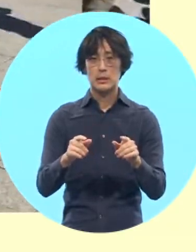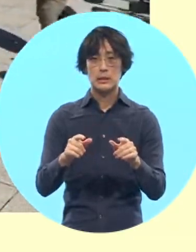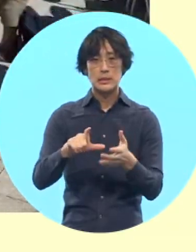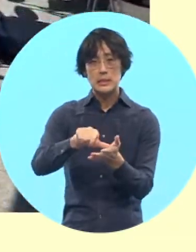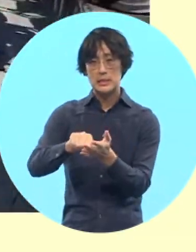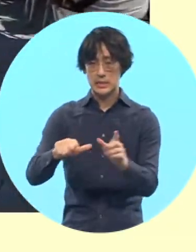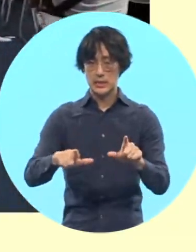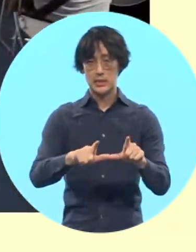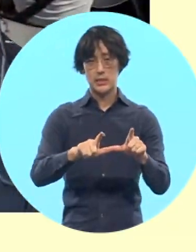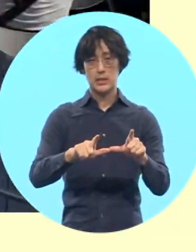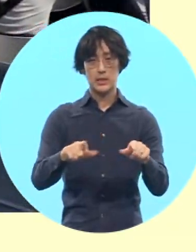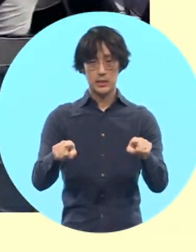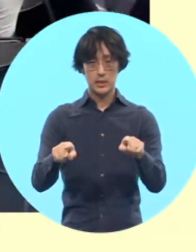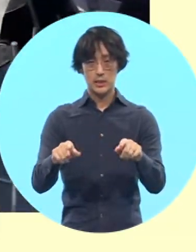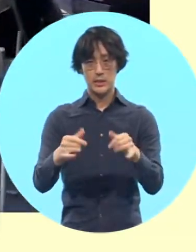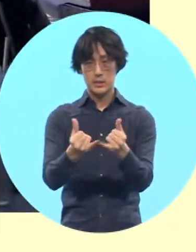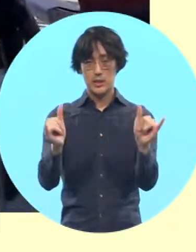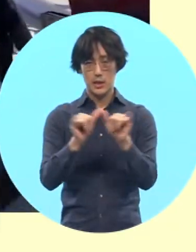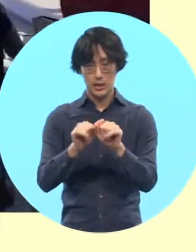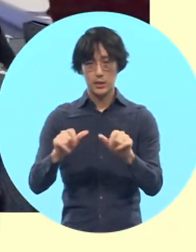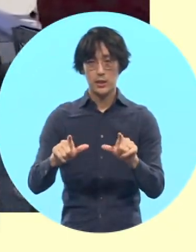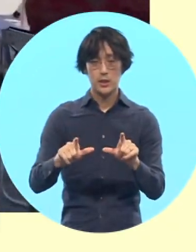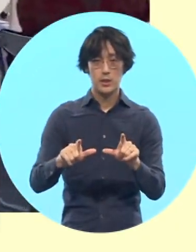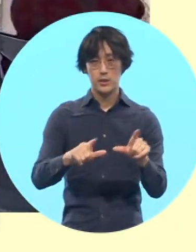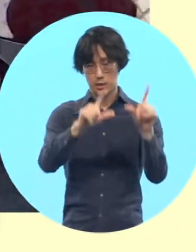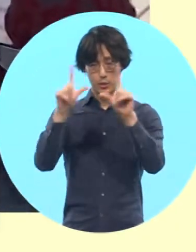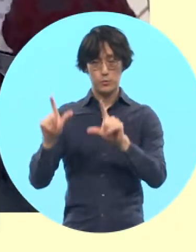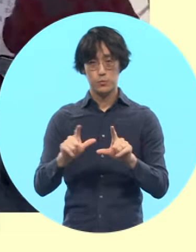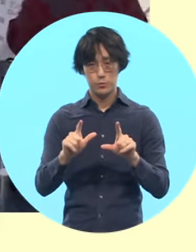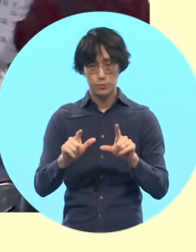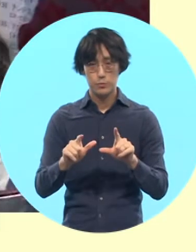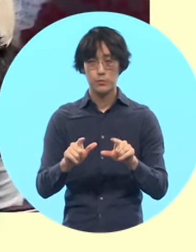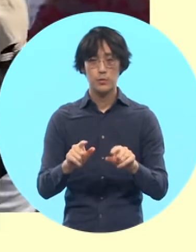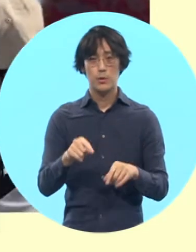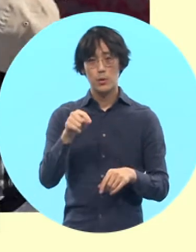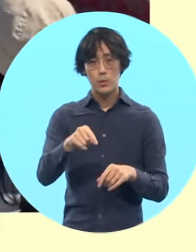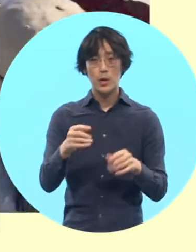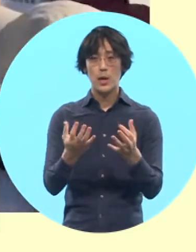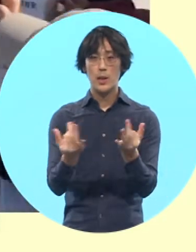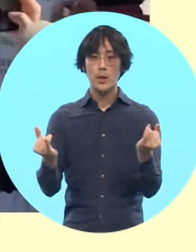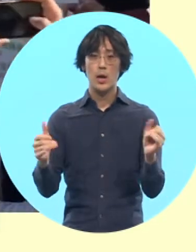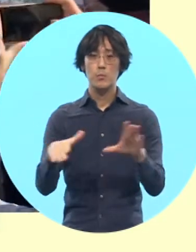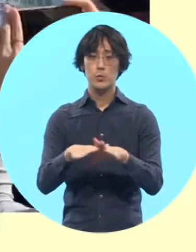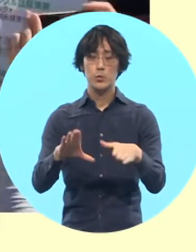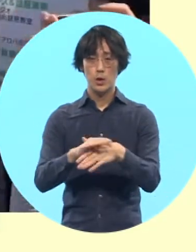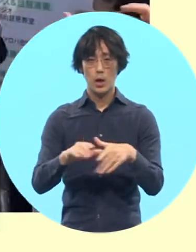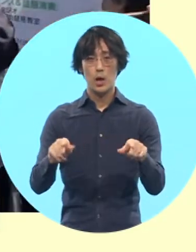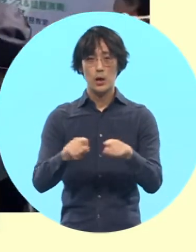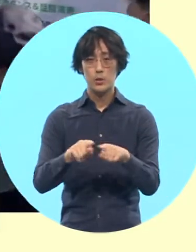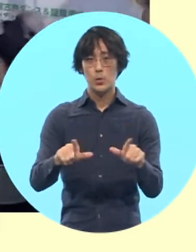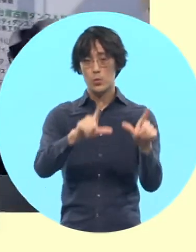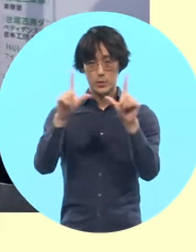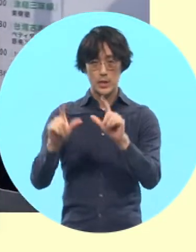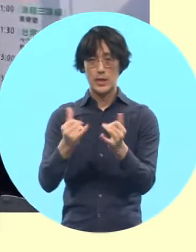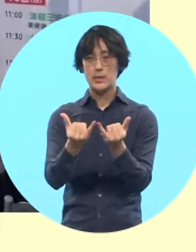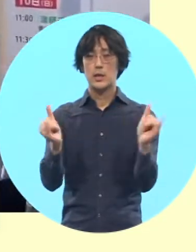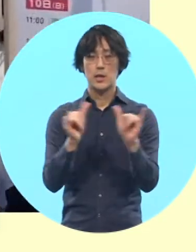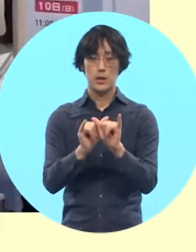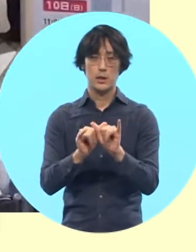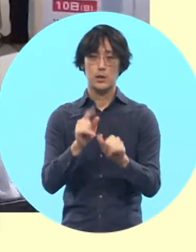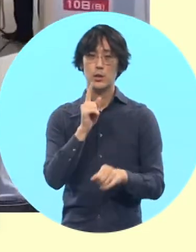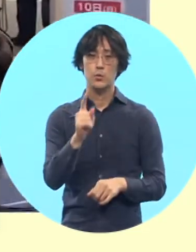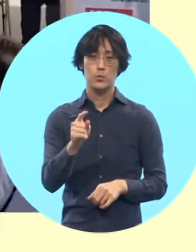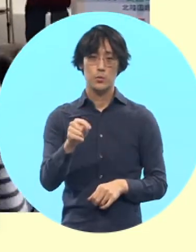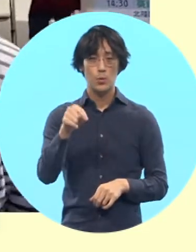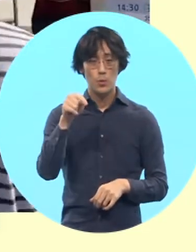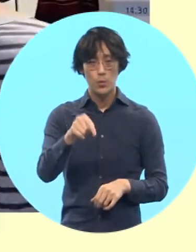に生きていくという社会、これを多文化共生社会と言いますけども、私たちはこの多文化共生社会を金沢